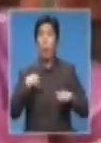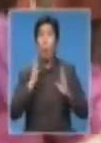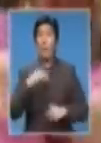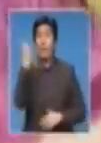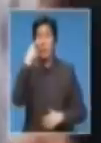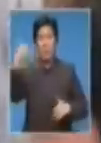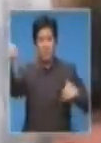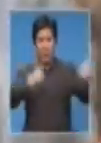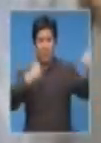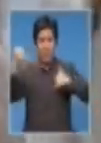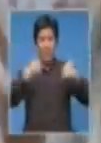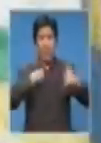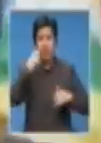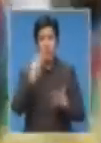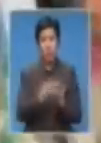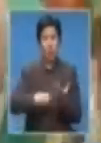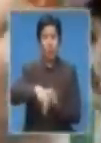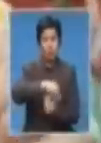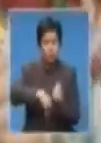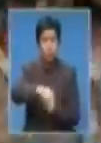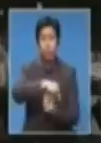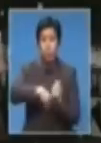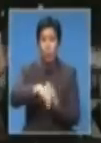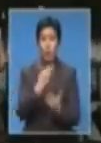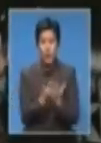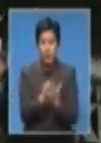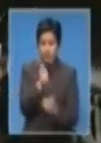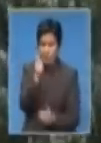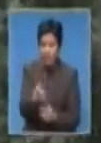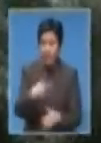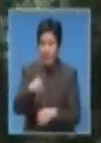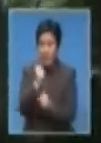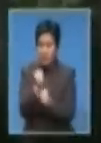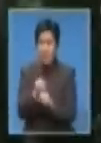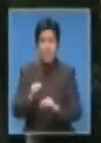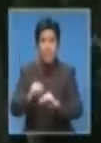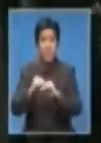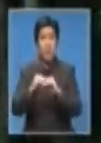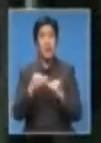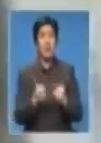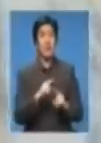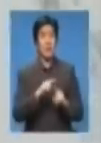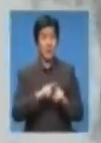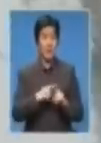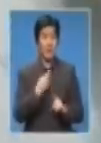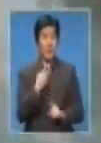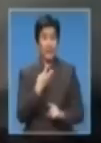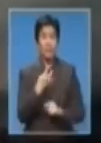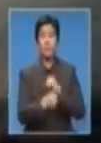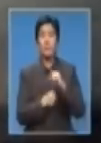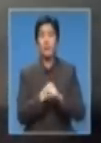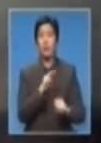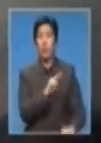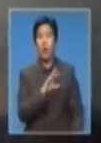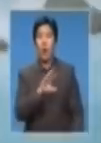ไทยเพิ่มขึ้นนะครับนำรายได้เข้าประเทศมากขึ้นการจ้างงานก็เริ่มดีขึ้นนะครับในเดือนเมษายน2558นี้มีการ